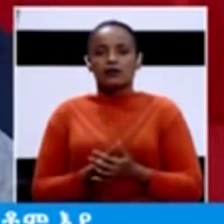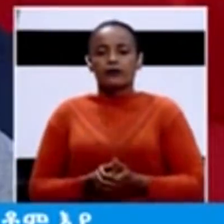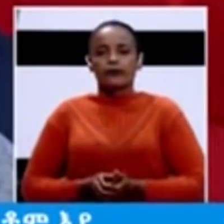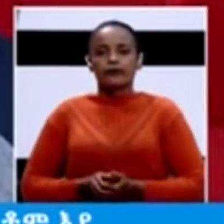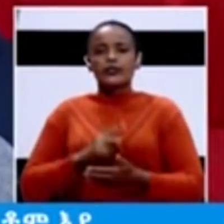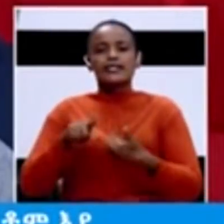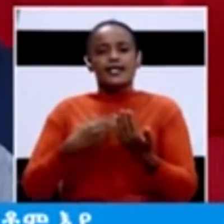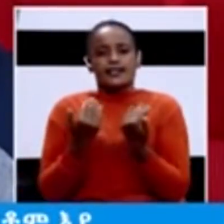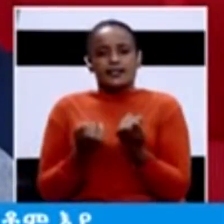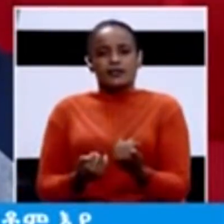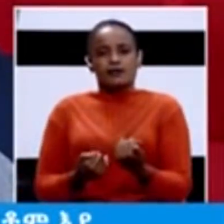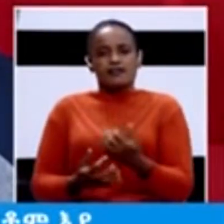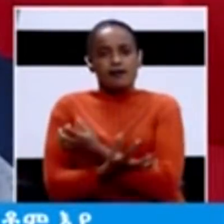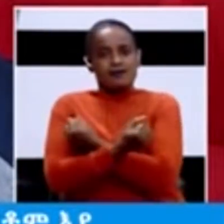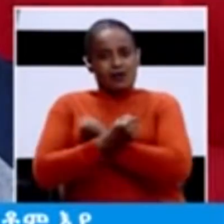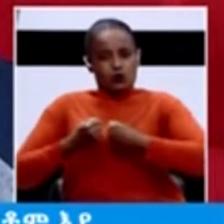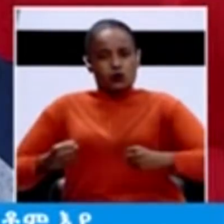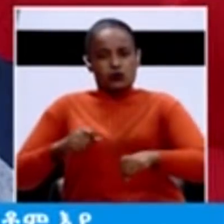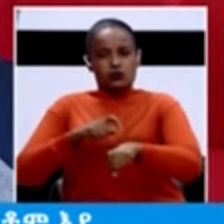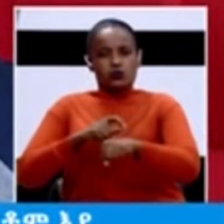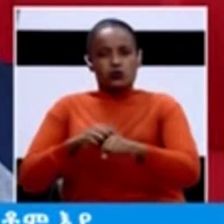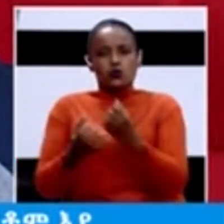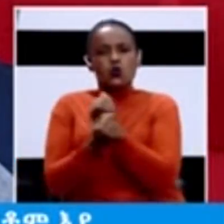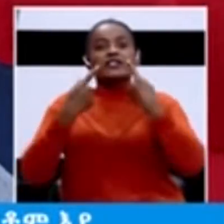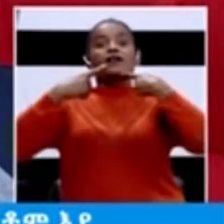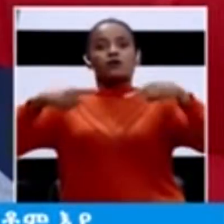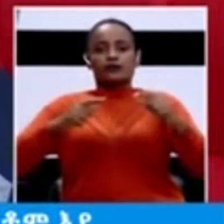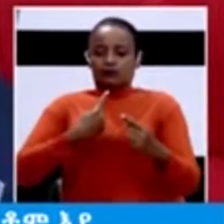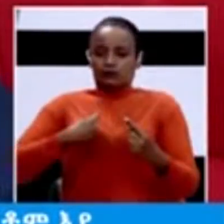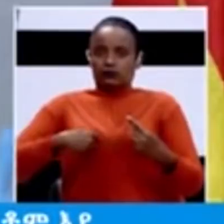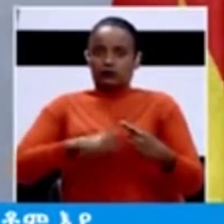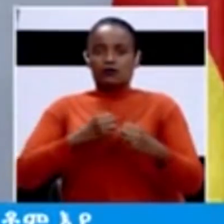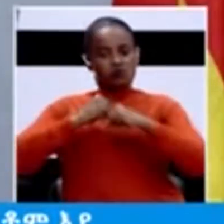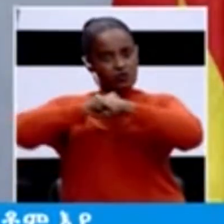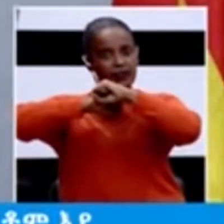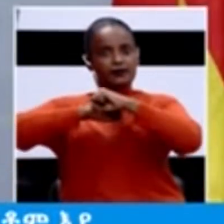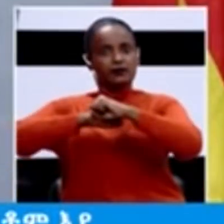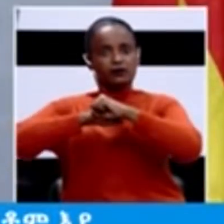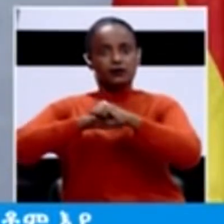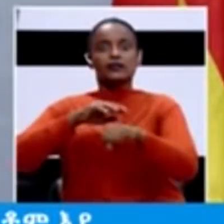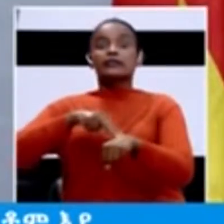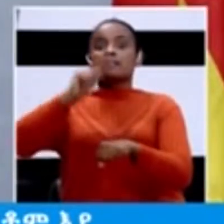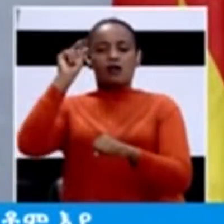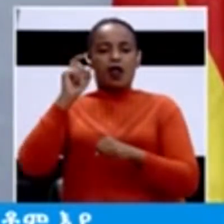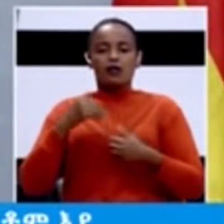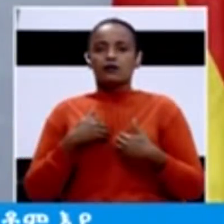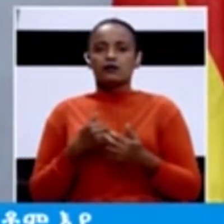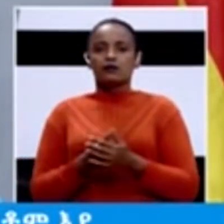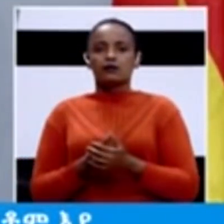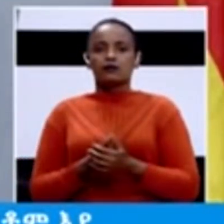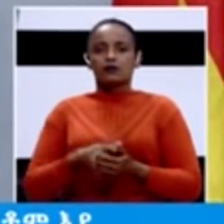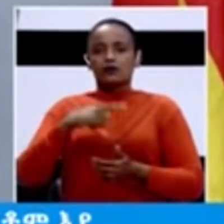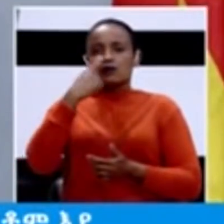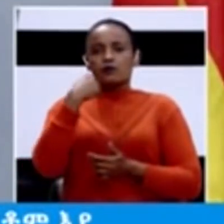ስለዚ ሕዚ ናይ ቁርፅዋን እያ ቆሪፆ ላኣውጁ ንሕናን ቆሪፅና ክንምክት ክንላዓል ኣለና። ማንም